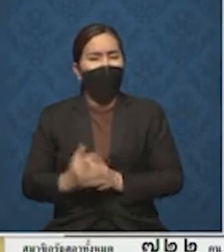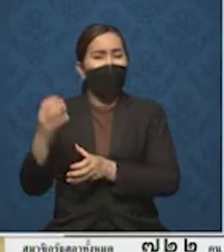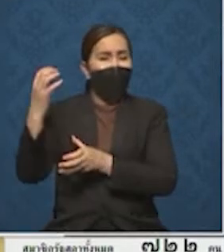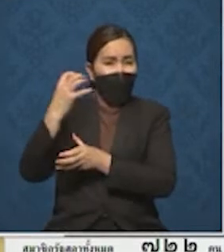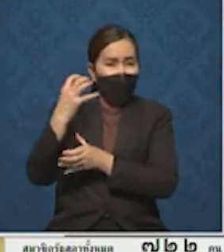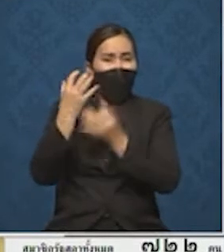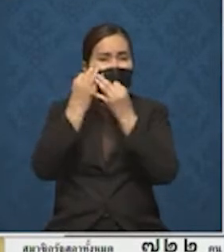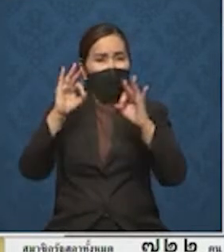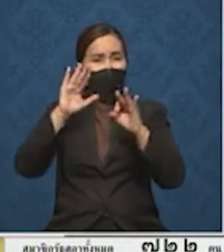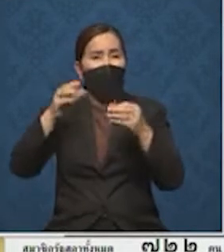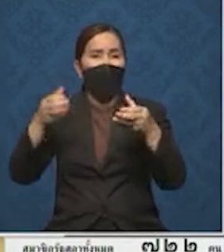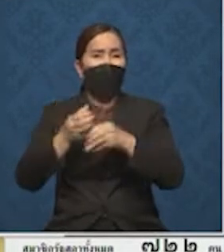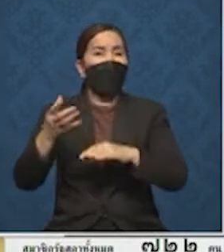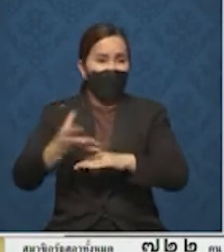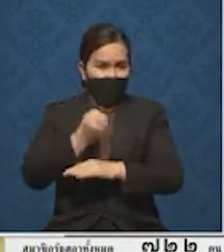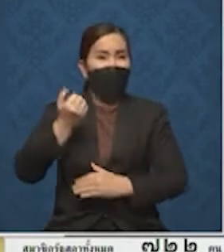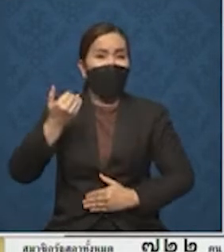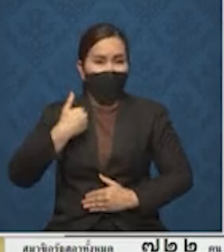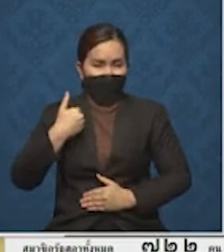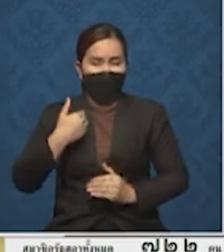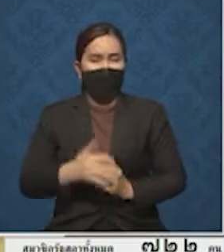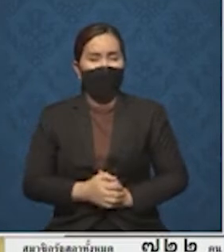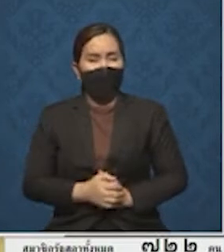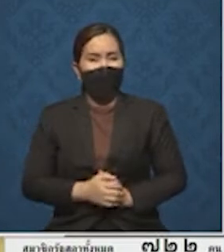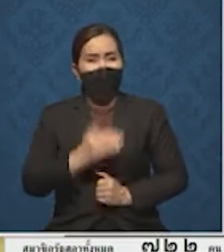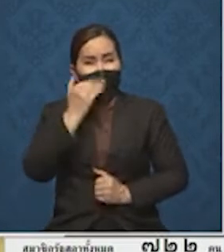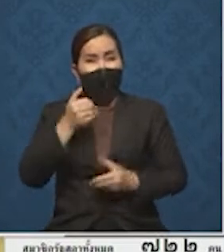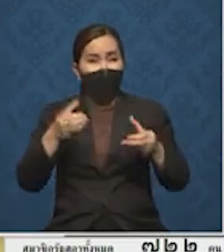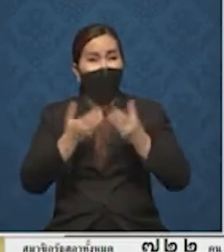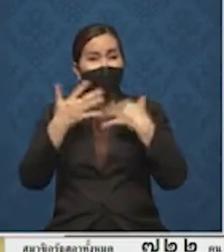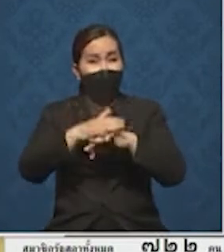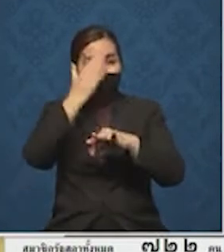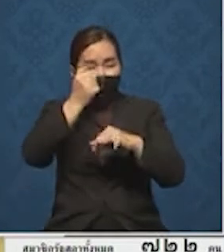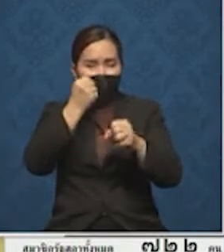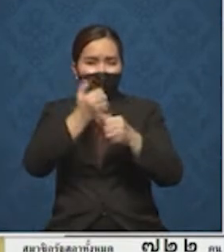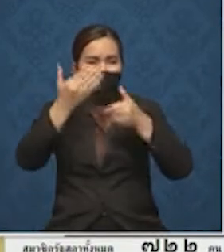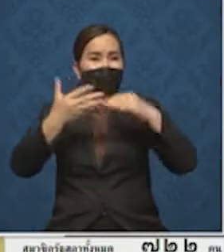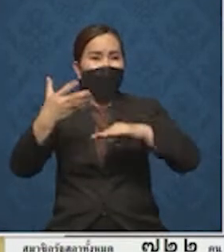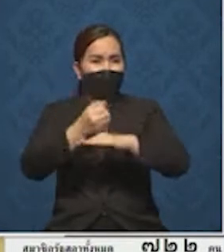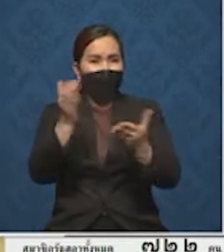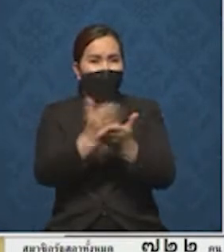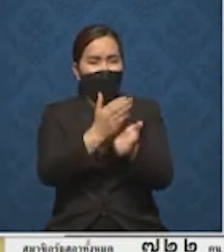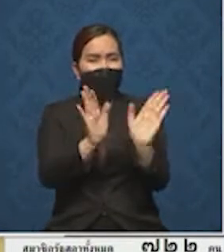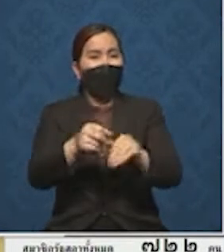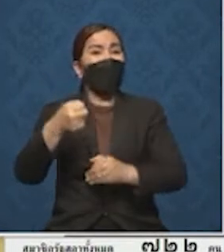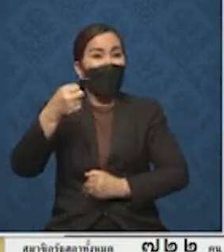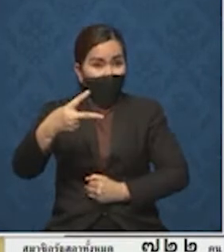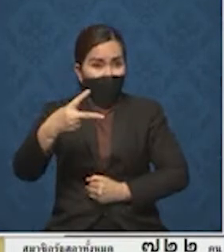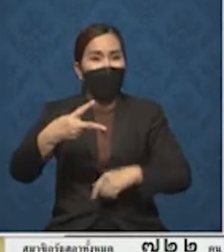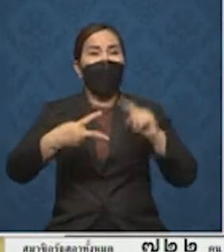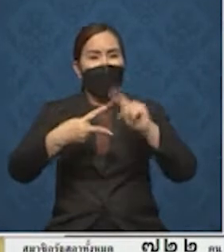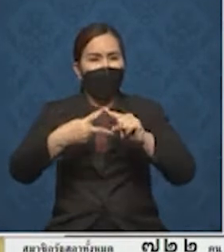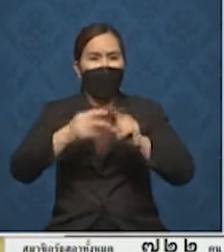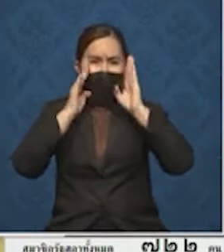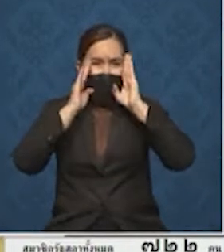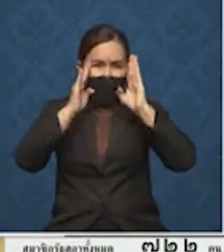องพักกเมืองการลวมตัวเป็พักการเมืองนั้นจะมีสองส่วนส่นทหนึ่เป็นเจ็ตำนรงที่เป็นอุดมการ